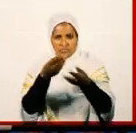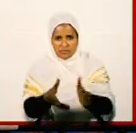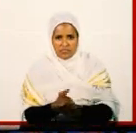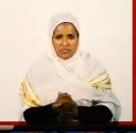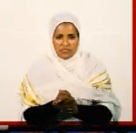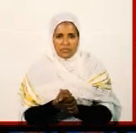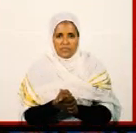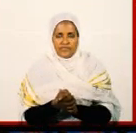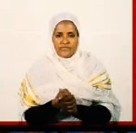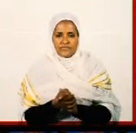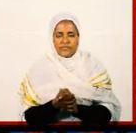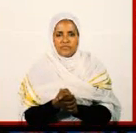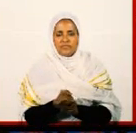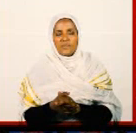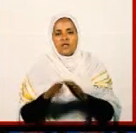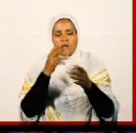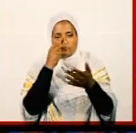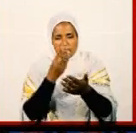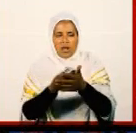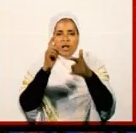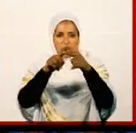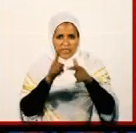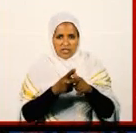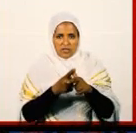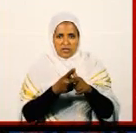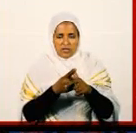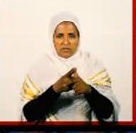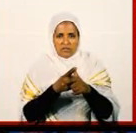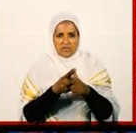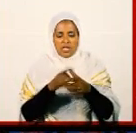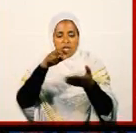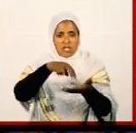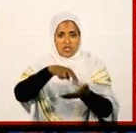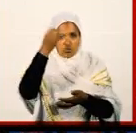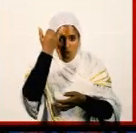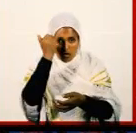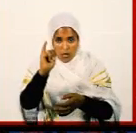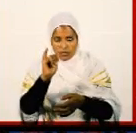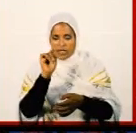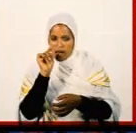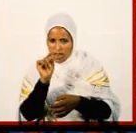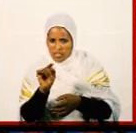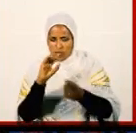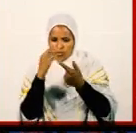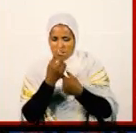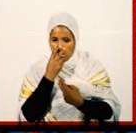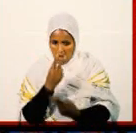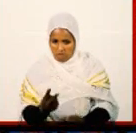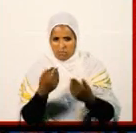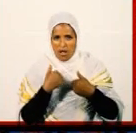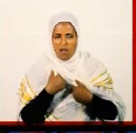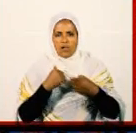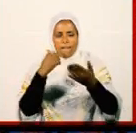መልካም እንግዲህ ያው ከተነሱ ሀሳቦችና ነጥቦች አንጻር ስንመለከታቸው ያው በዚች በጾመ ፍልሰታ ላይ በተለየ